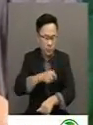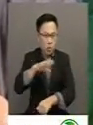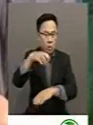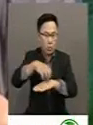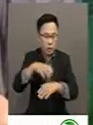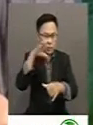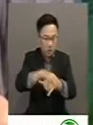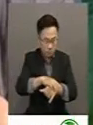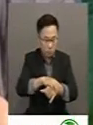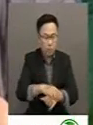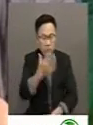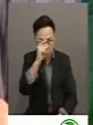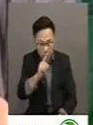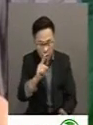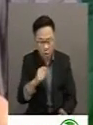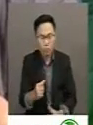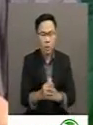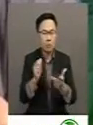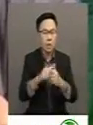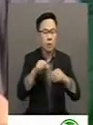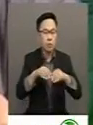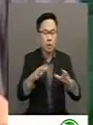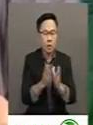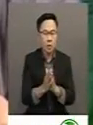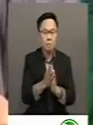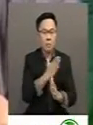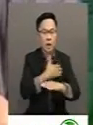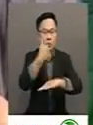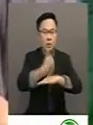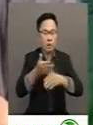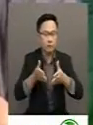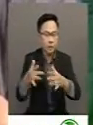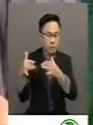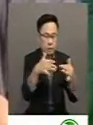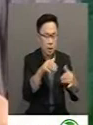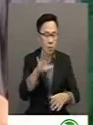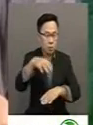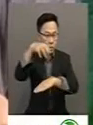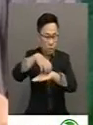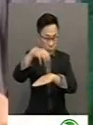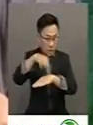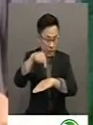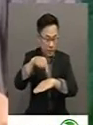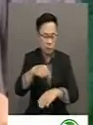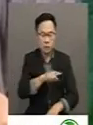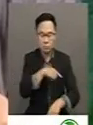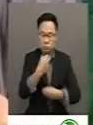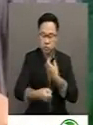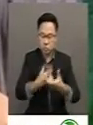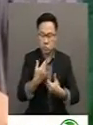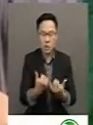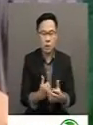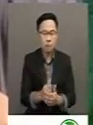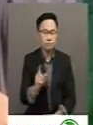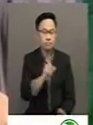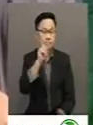ทางวัดไปค่ะ ค่ะ ปรากฏหลังจากที่เกิดเรื่องนี้ทางพระสนิทวงศ์วุฒิวังโสผู้อำนวยการสำนักสื่อสารองค์กรของวัดก็ออกมา